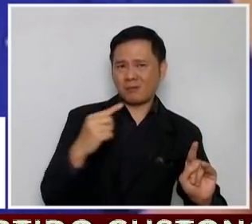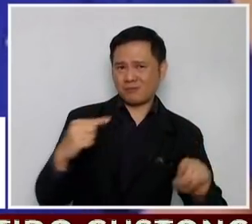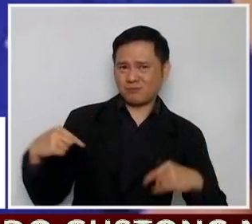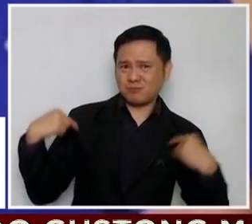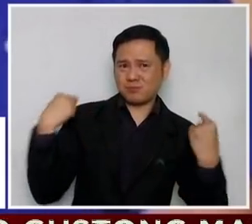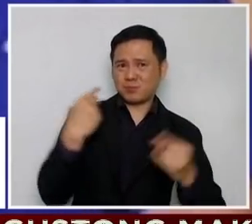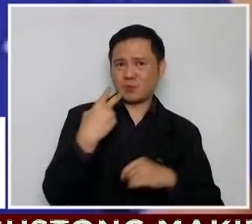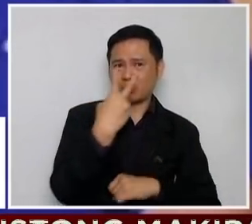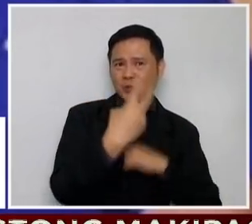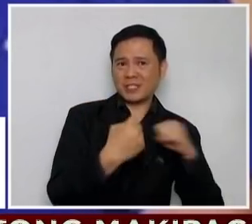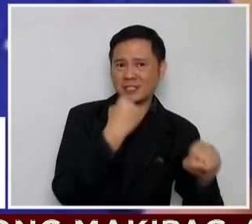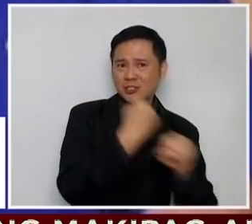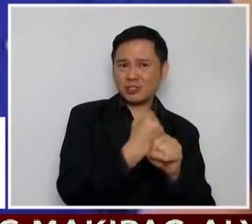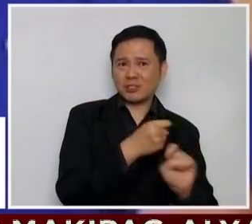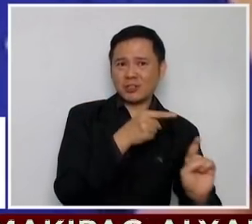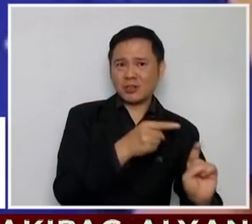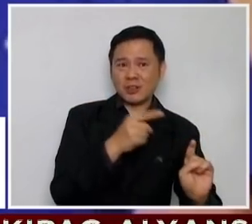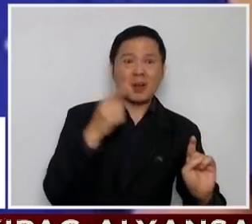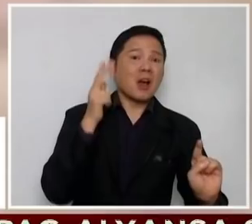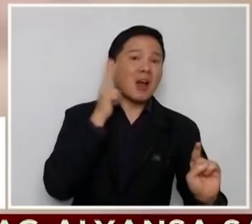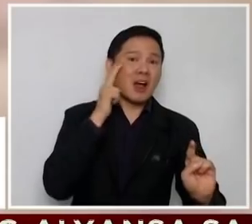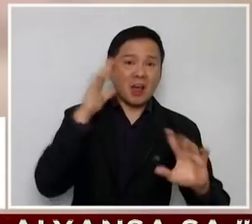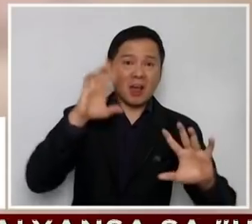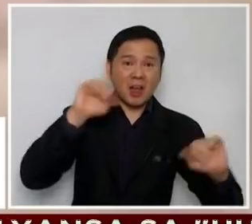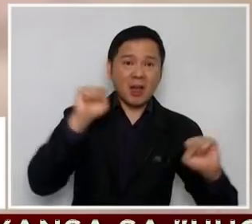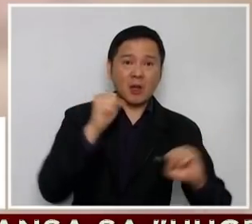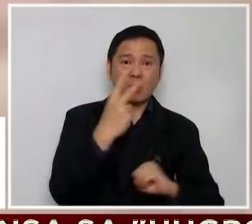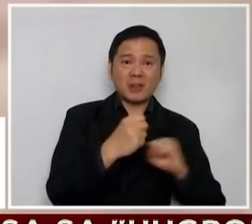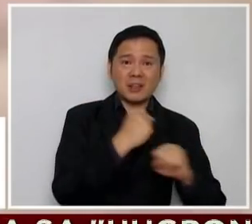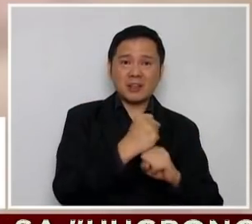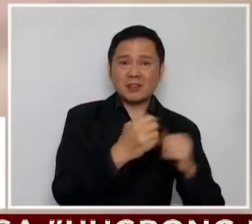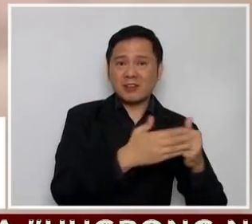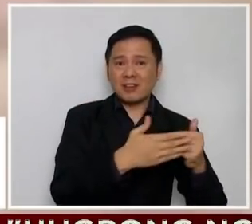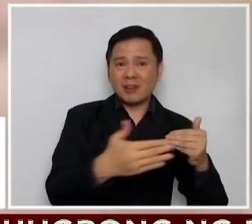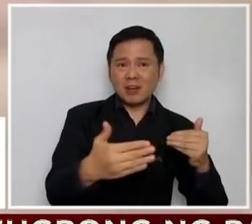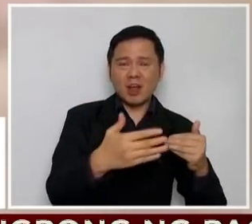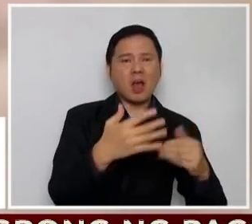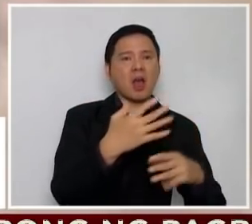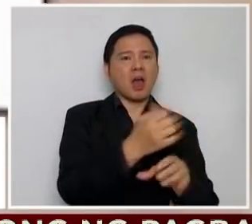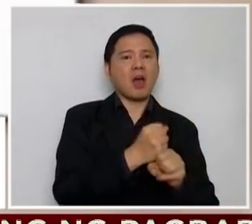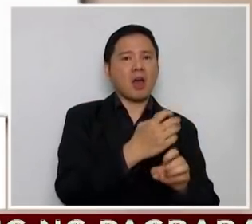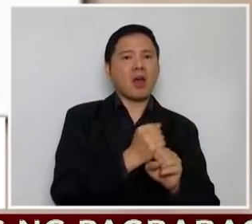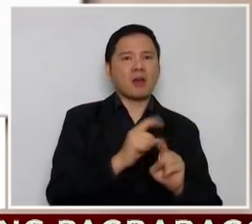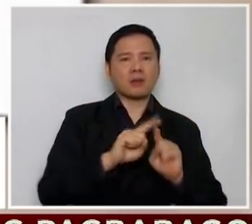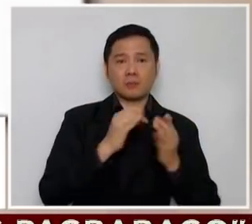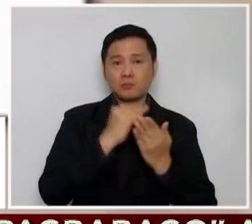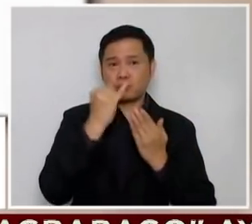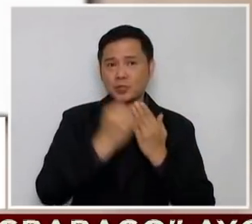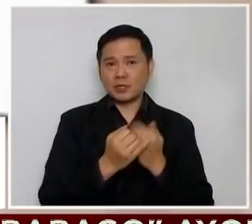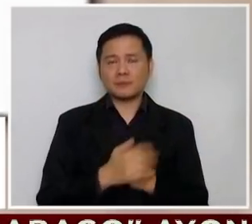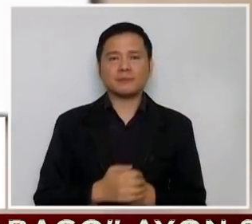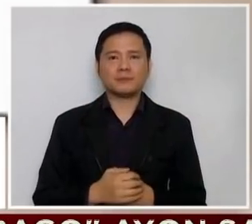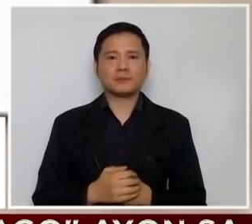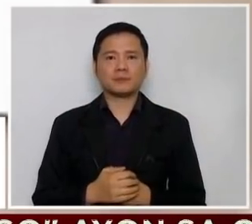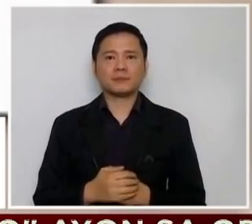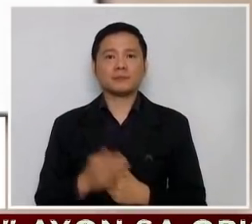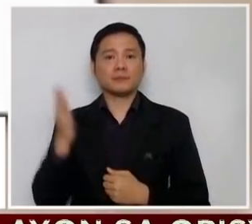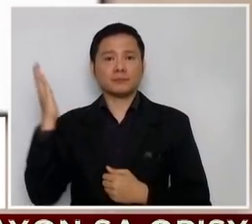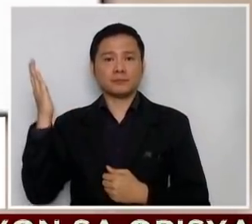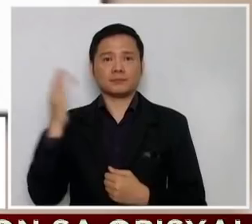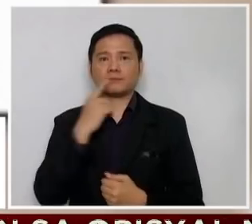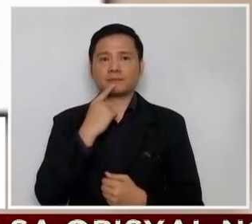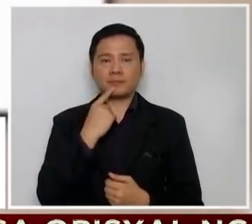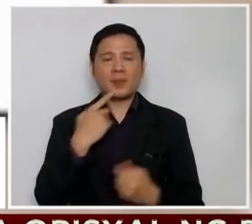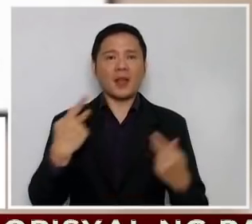lamang na pagkapresidente ni Duterte. Sabi ni Trillanes, B licenses lang mayroon ang dalawang